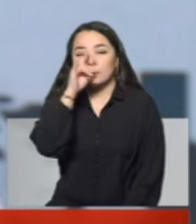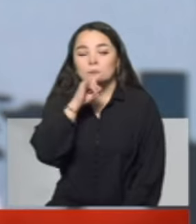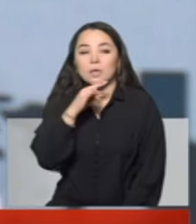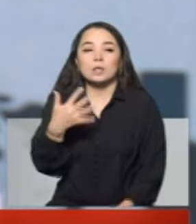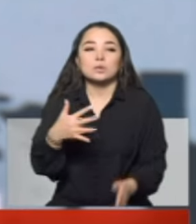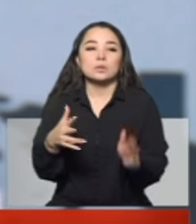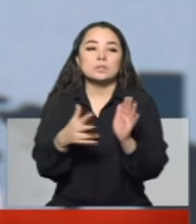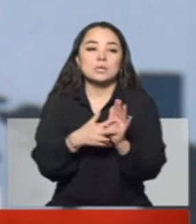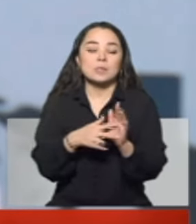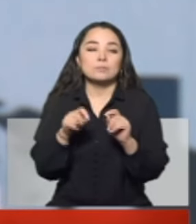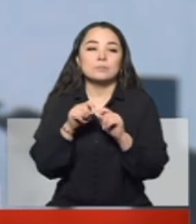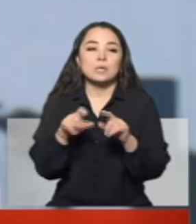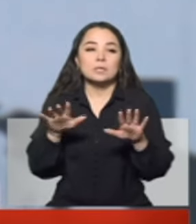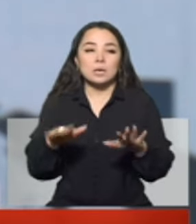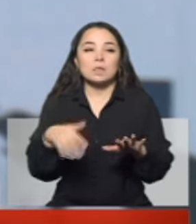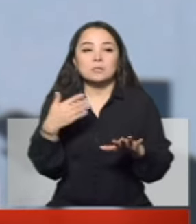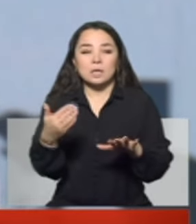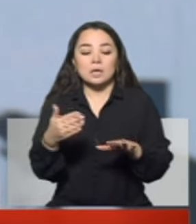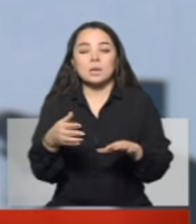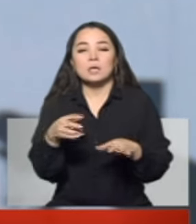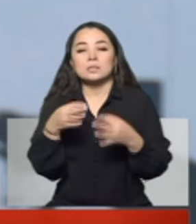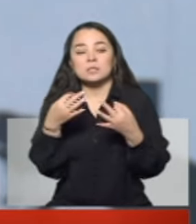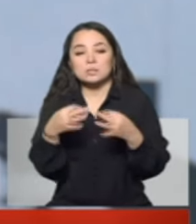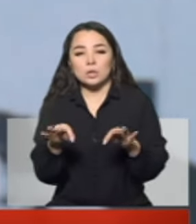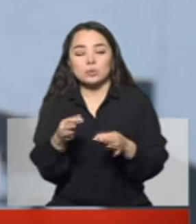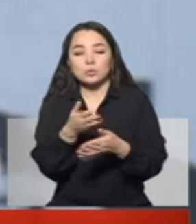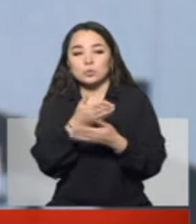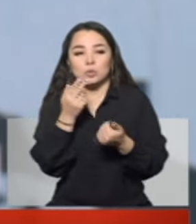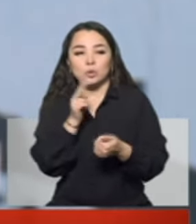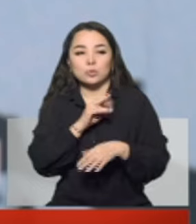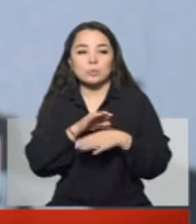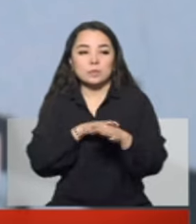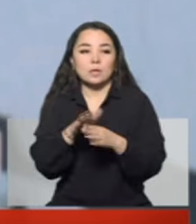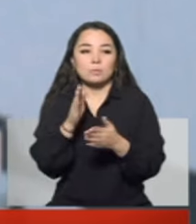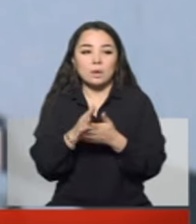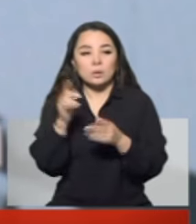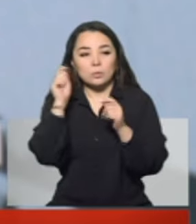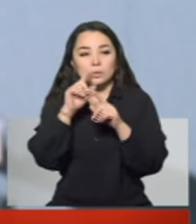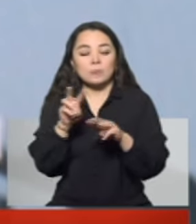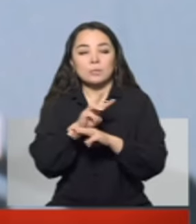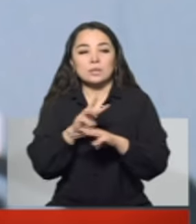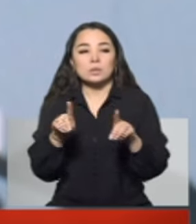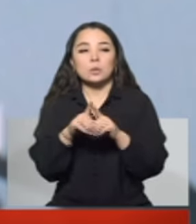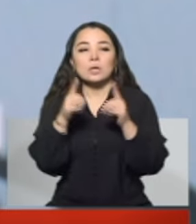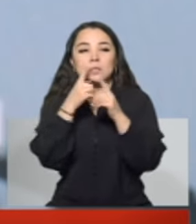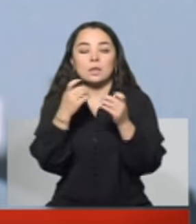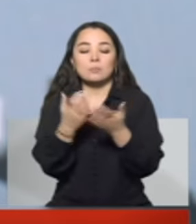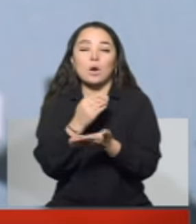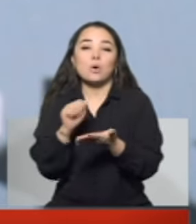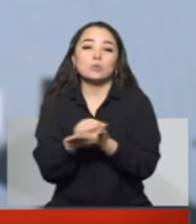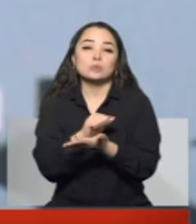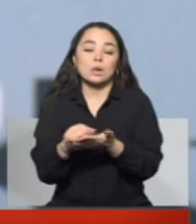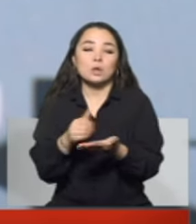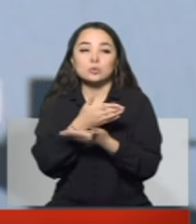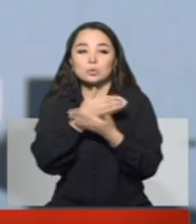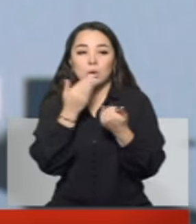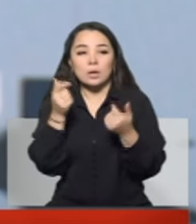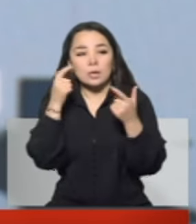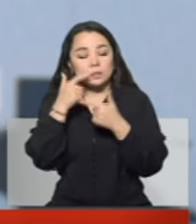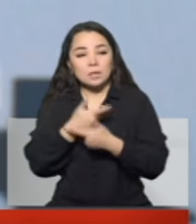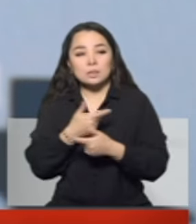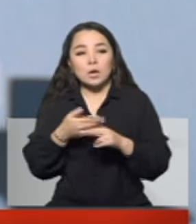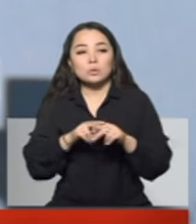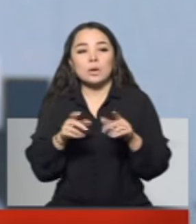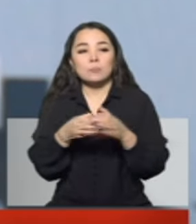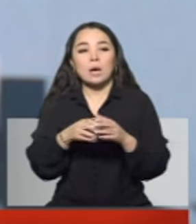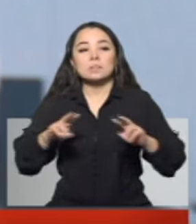Қазақстанда 58 мектеп лицензиясыз жұмыс деген. Бұл туралы оқу-ағарту министрлігі мәлімдеді. Құжаты жоқ білім ошақтары Астана